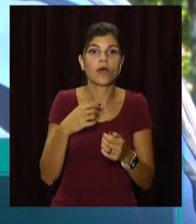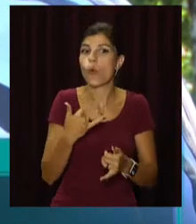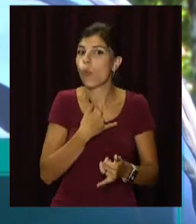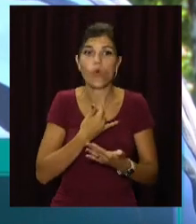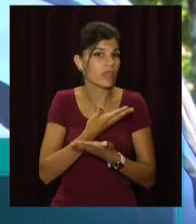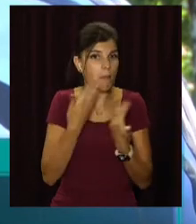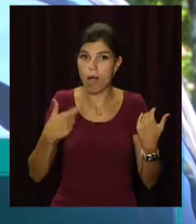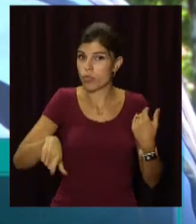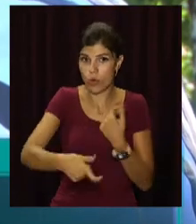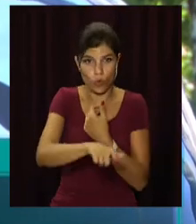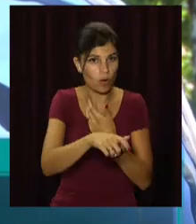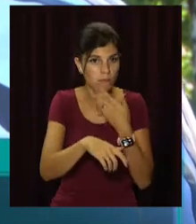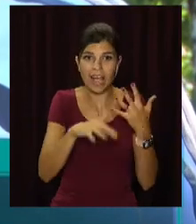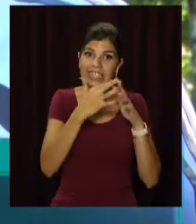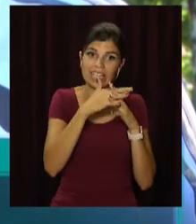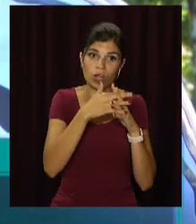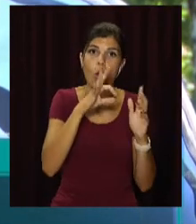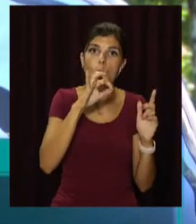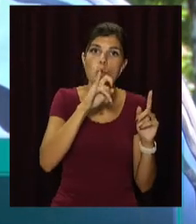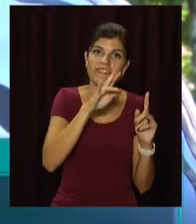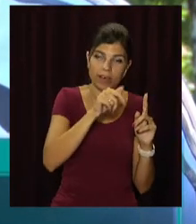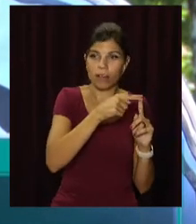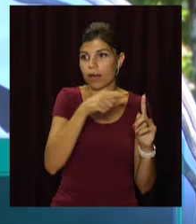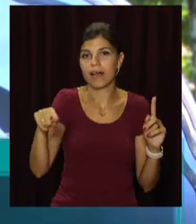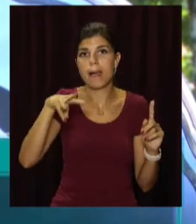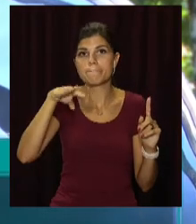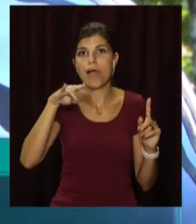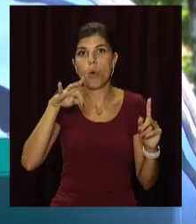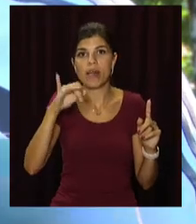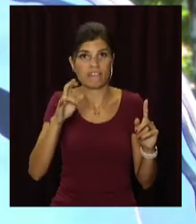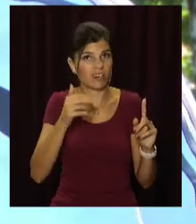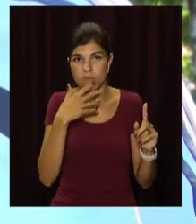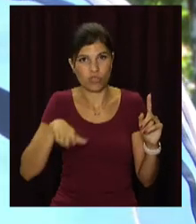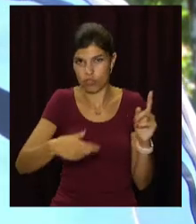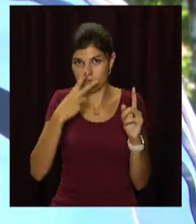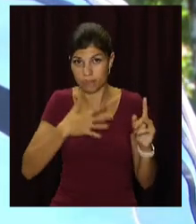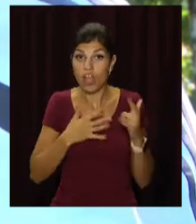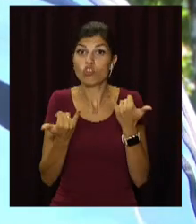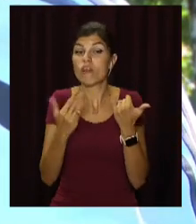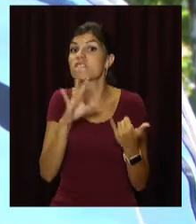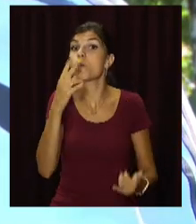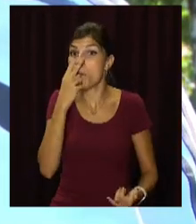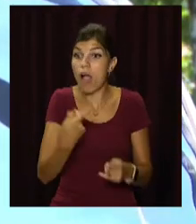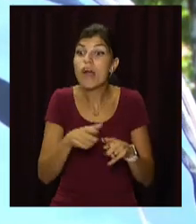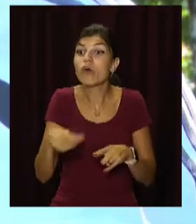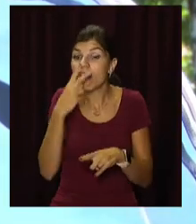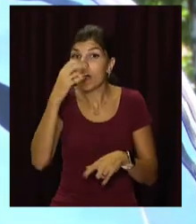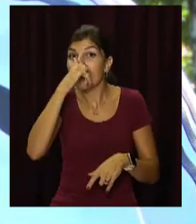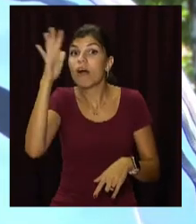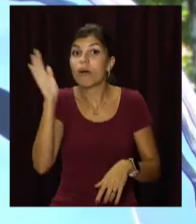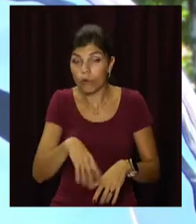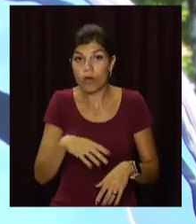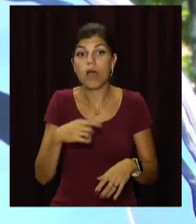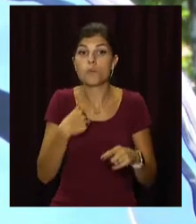немає дороги між селищами Обухівка і Миколаївка. Сьогодні ви побачите цю дорогу. Половину дороги